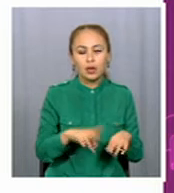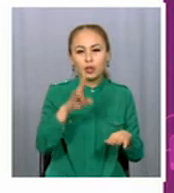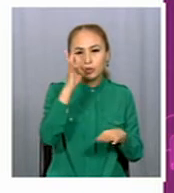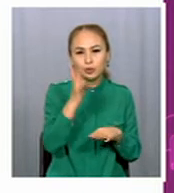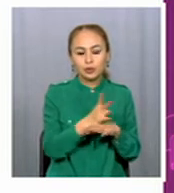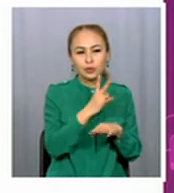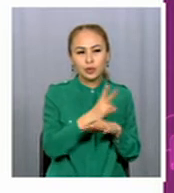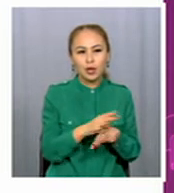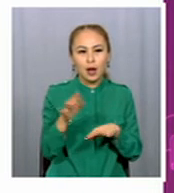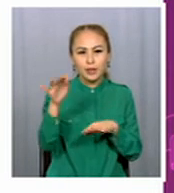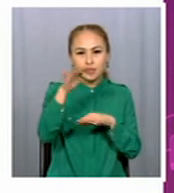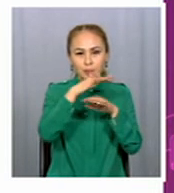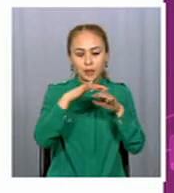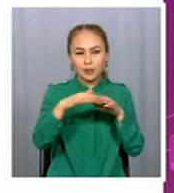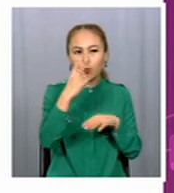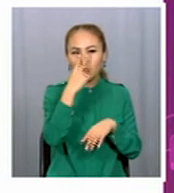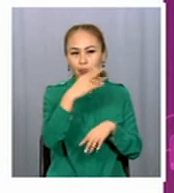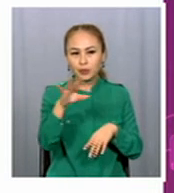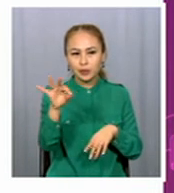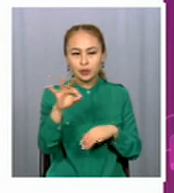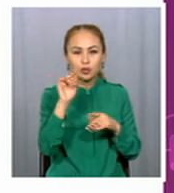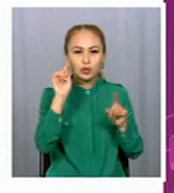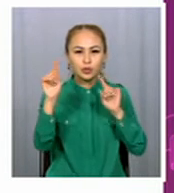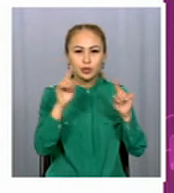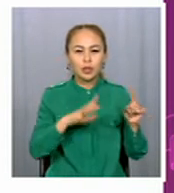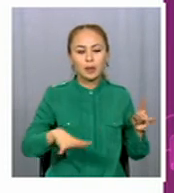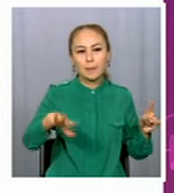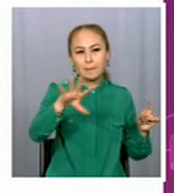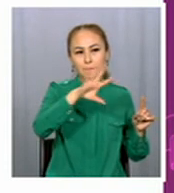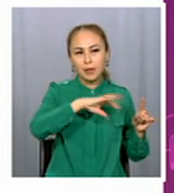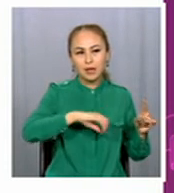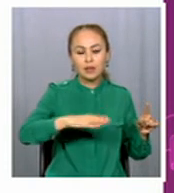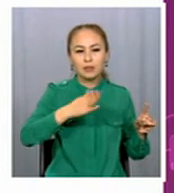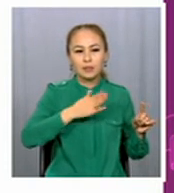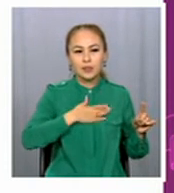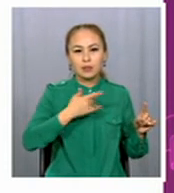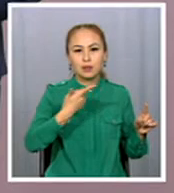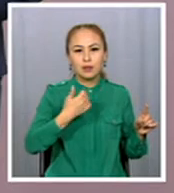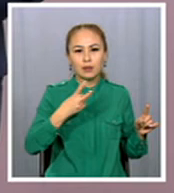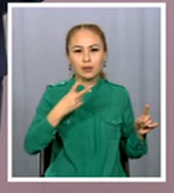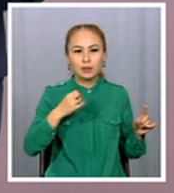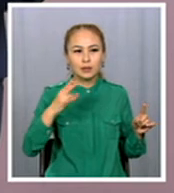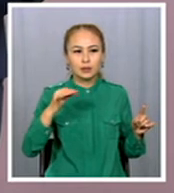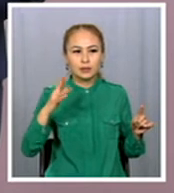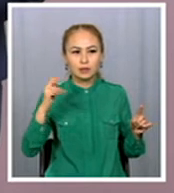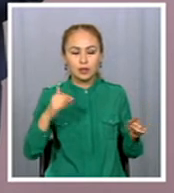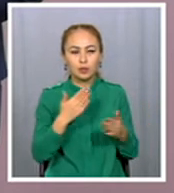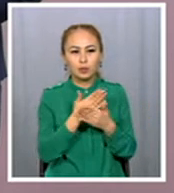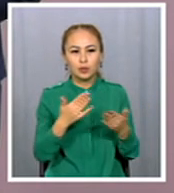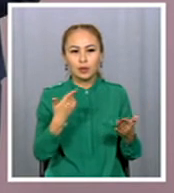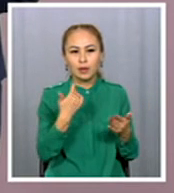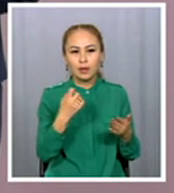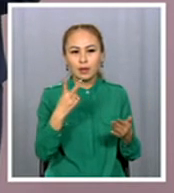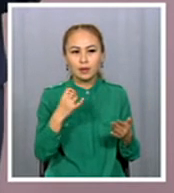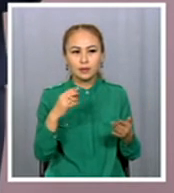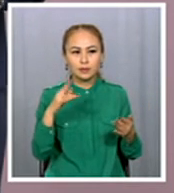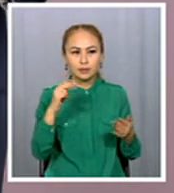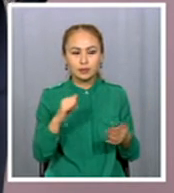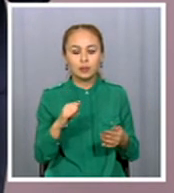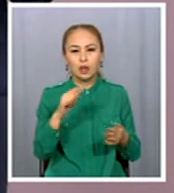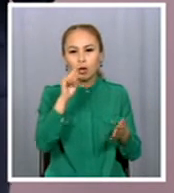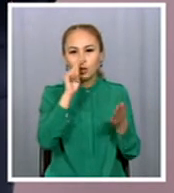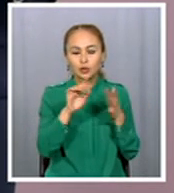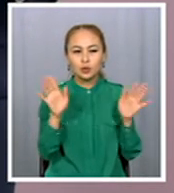аспаннан көрінетін жұлдыздардың бәрі біздің галактикамыз. Біздің галактикамыз құш жолы